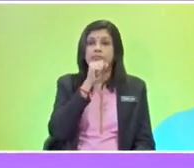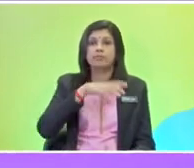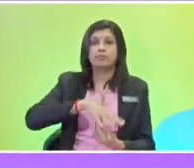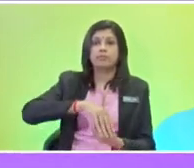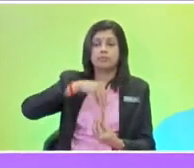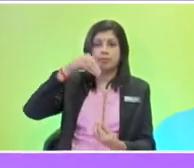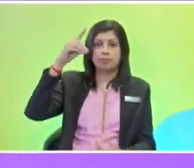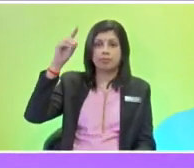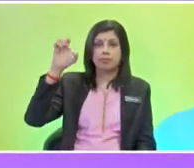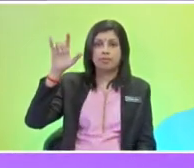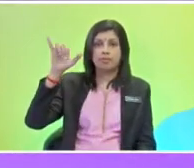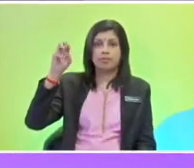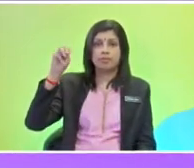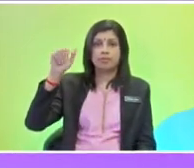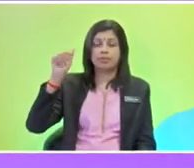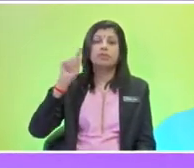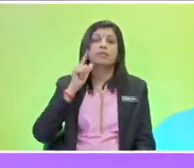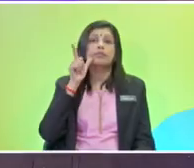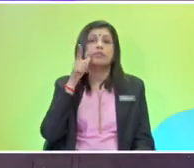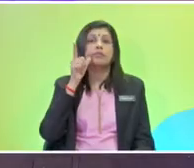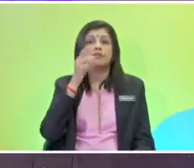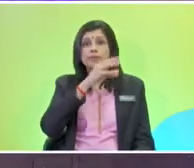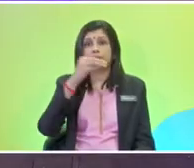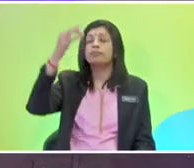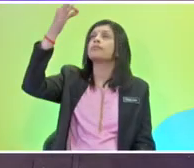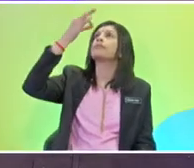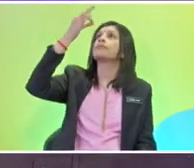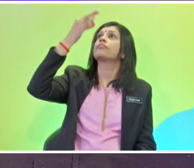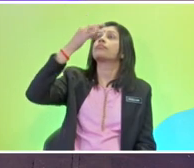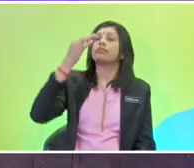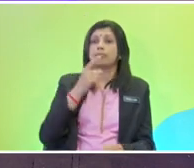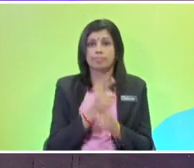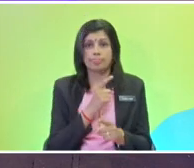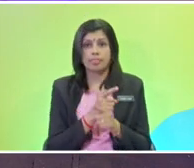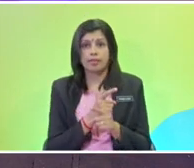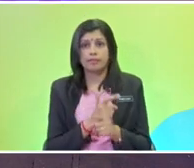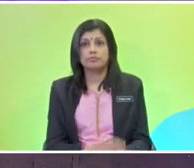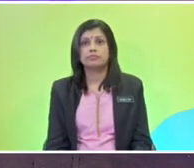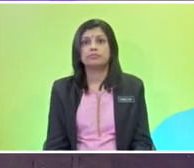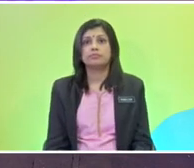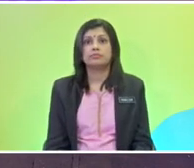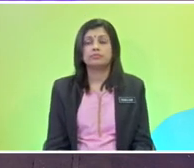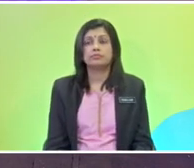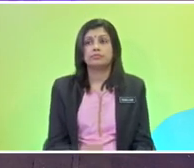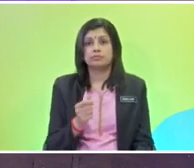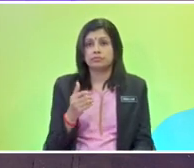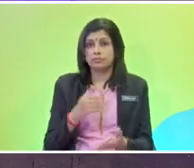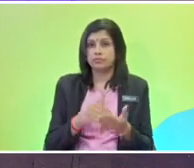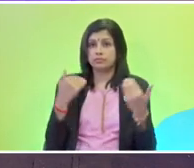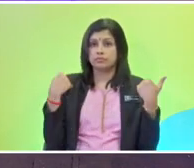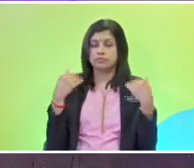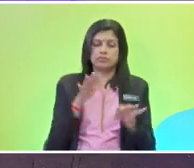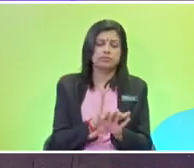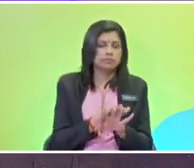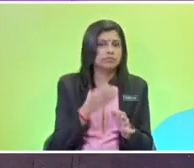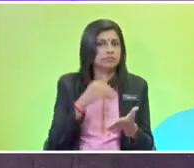delima. Lemon dan juga anggur. Ya, betul. Okey, dah sekejap lagi ada banyak lagi kita nak belajar